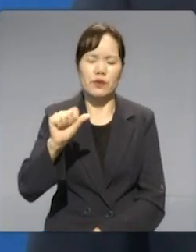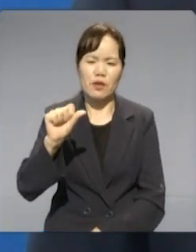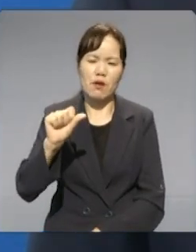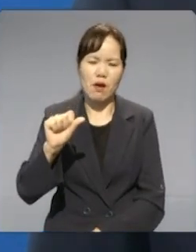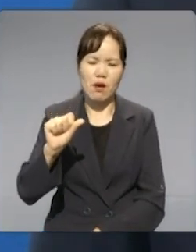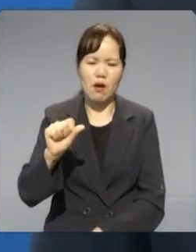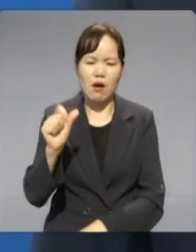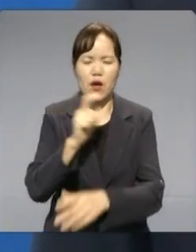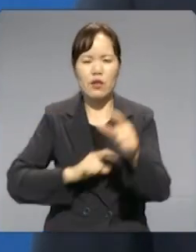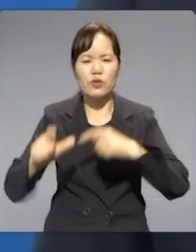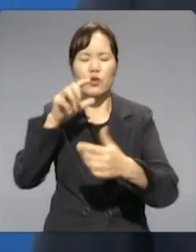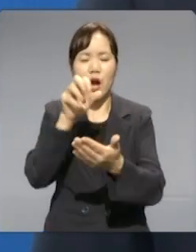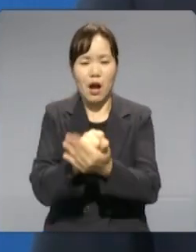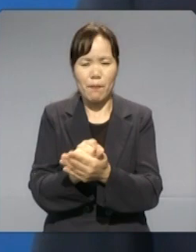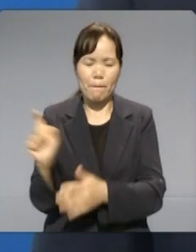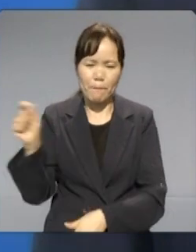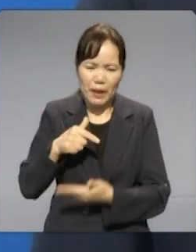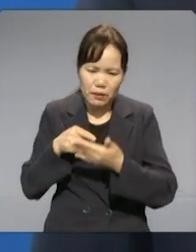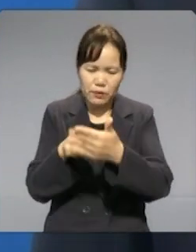속도를 높이기로 했습니다.